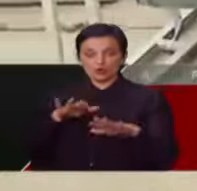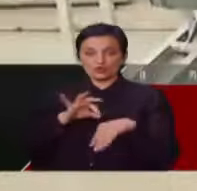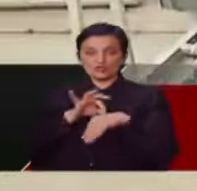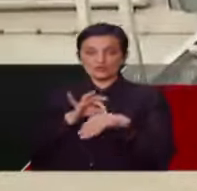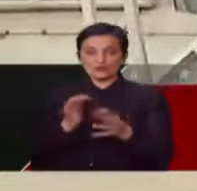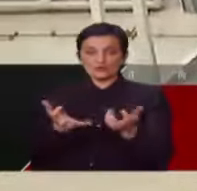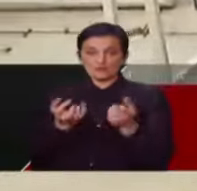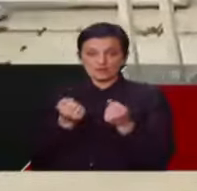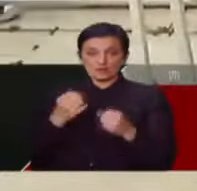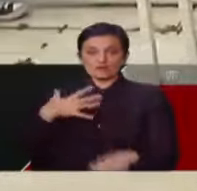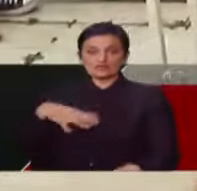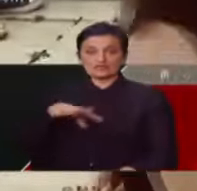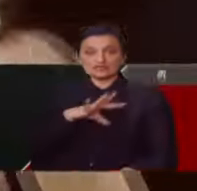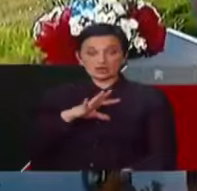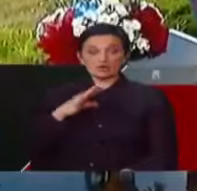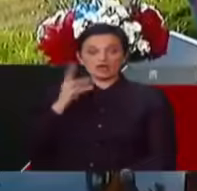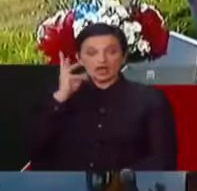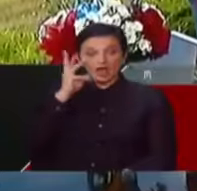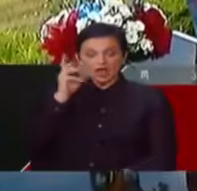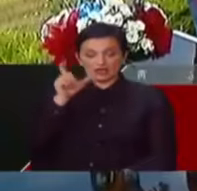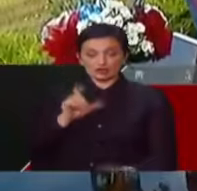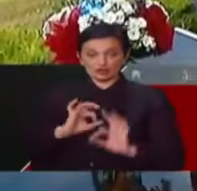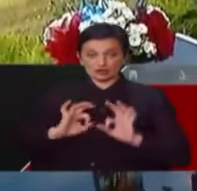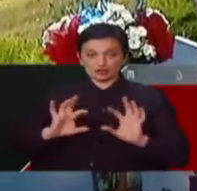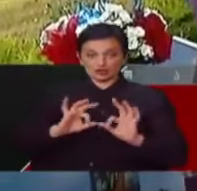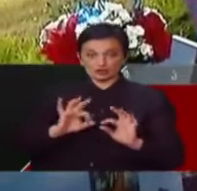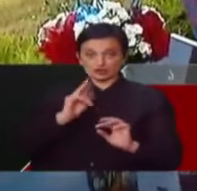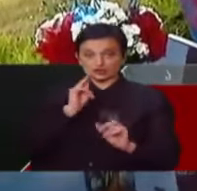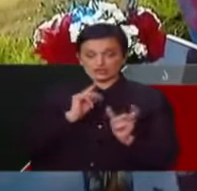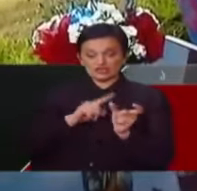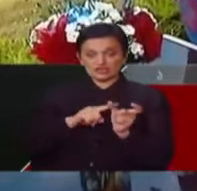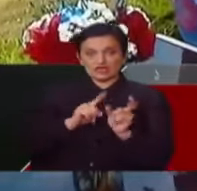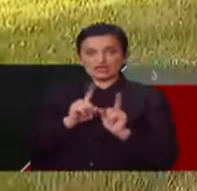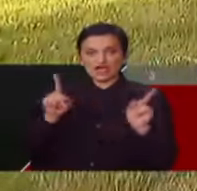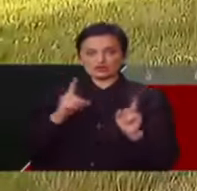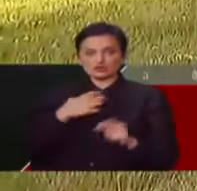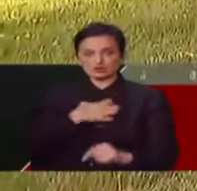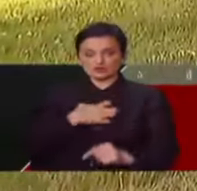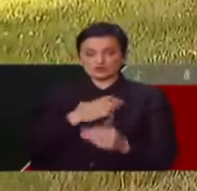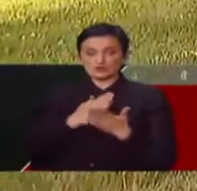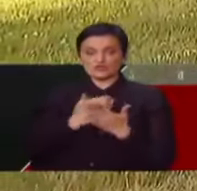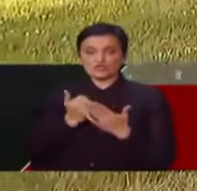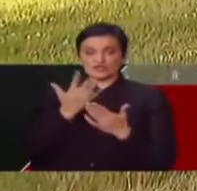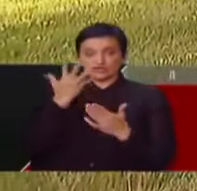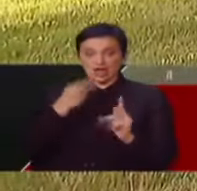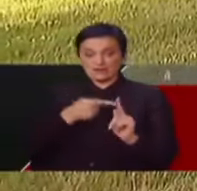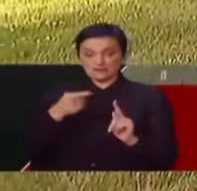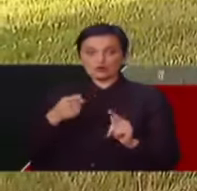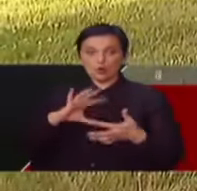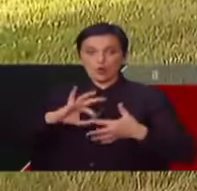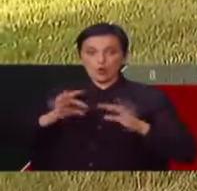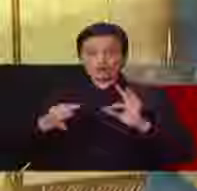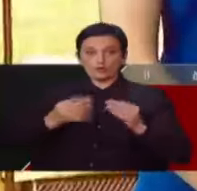იმართება მიღება. საქართველოში საფრანგეთის ელჩის განცხადებით წელს ეს თარიღი განსაკუთრებულ მნიშვნელობას იძენს, რადგან რამდენიმე დღეში საფრანგეთი